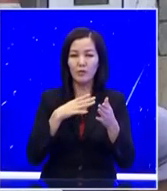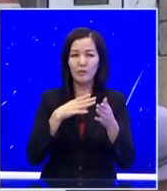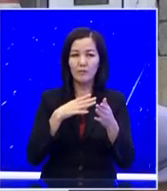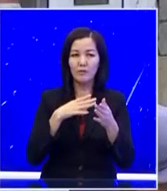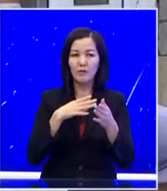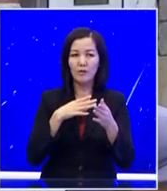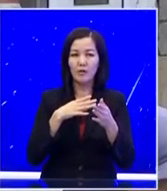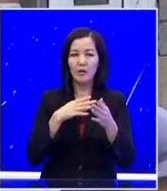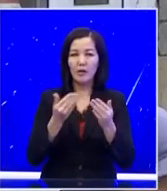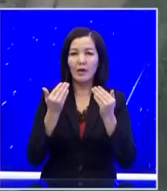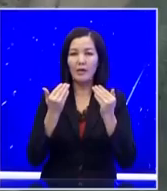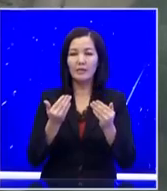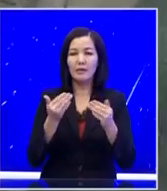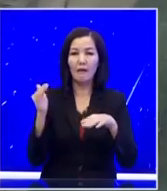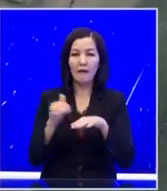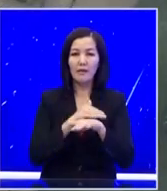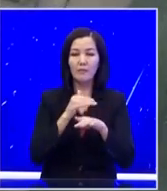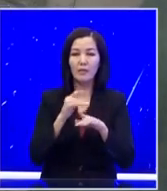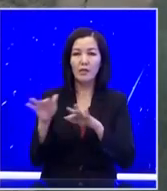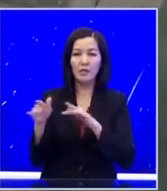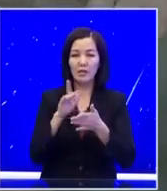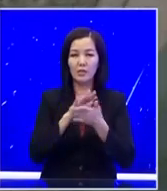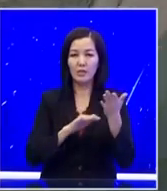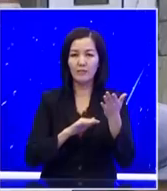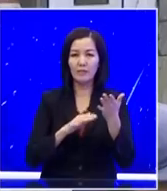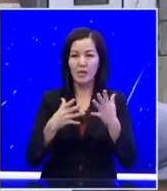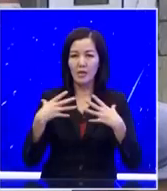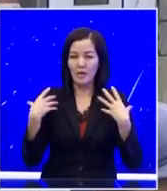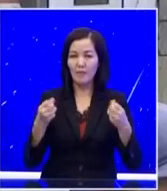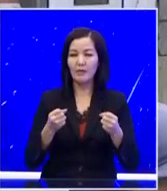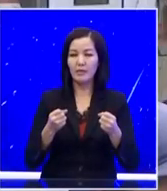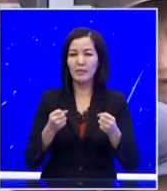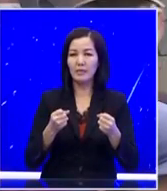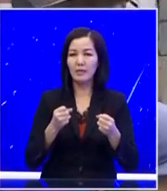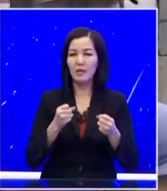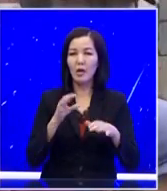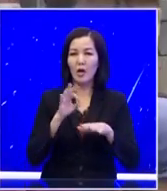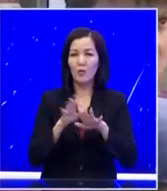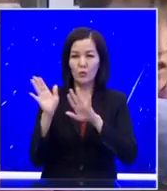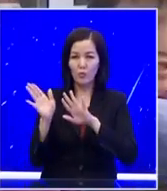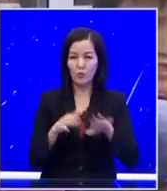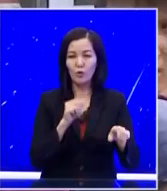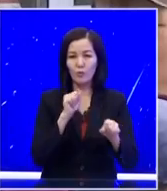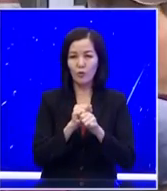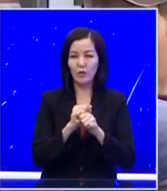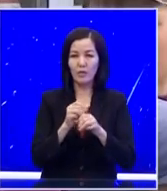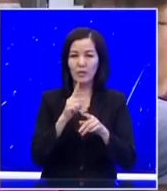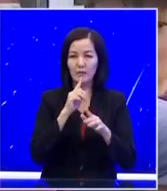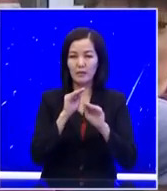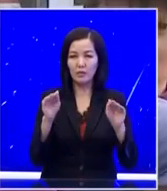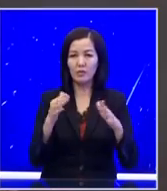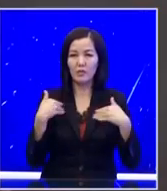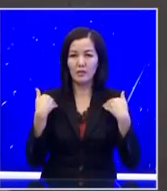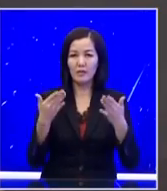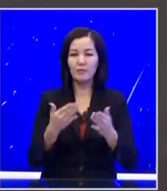қалды. Енді біз мына коронавирус несінен аман есен өтейік. Барлық елімізге, халқымызда тыныштық тілейміз, амандық